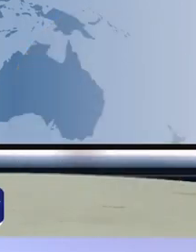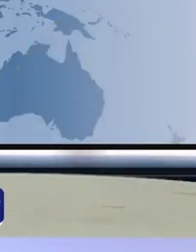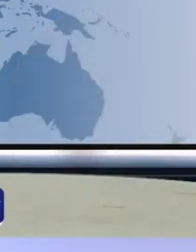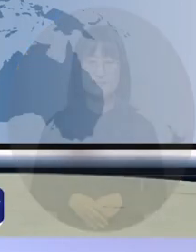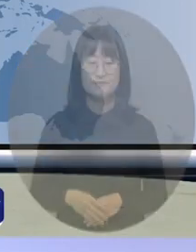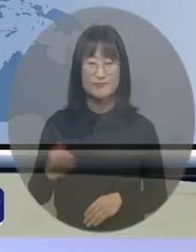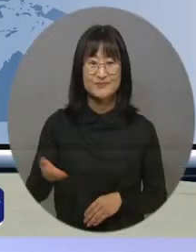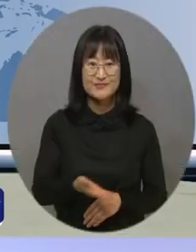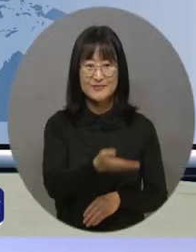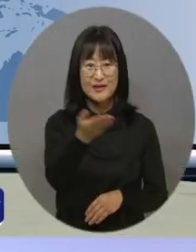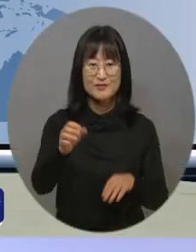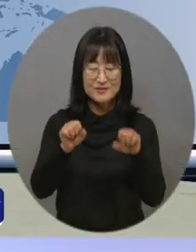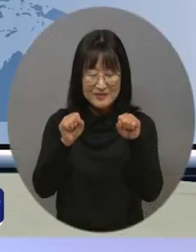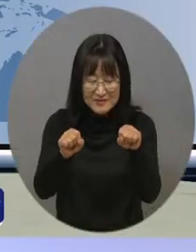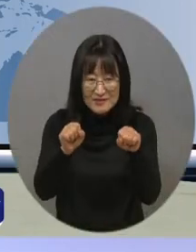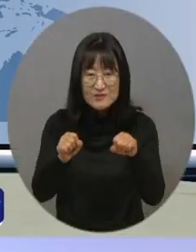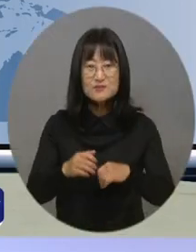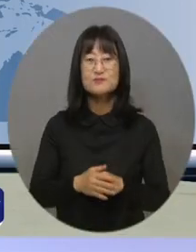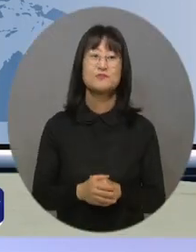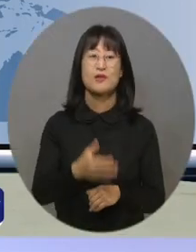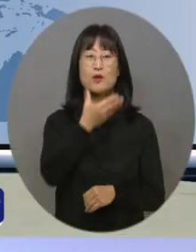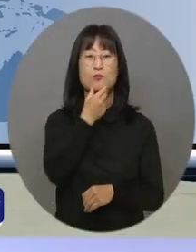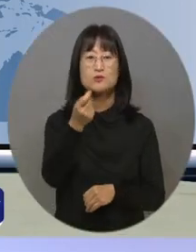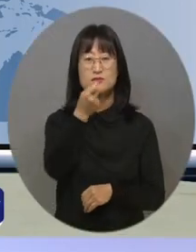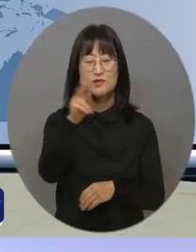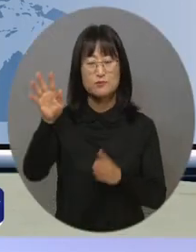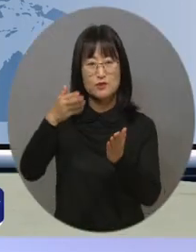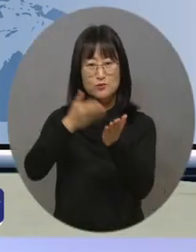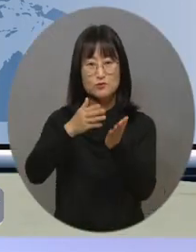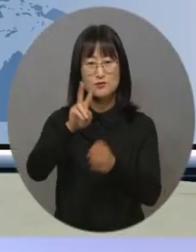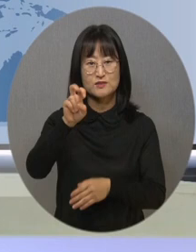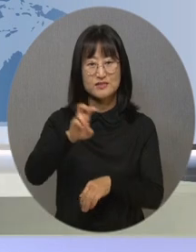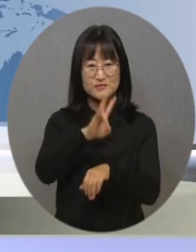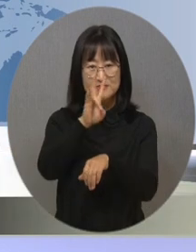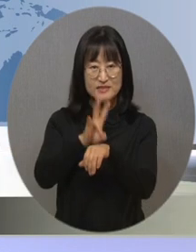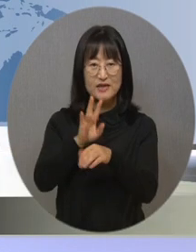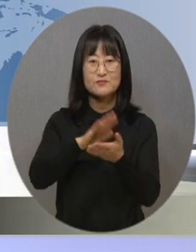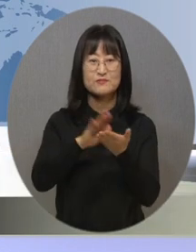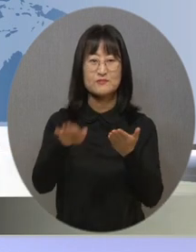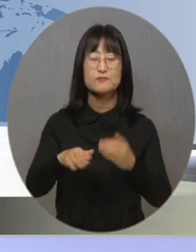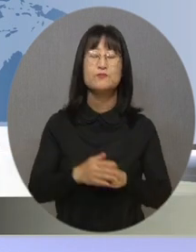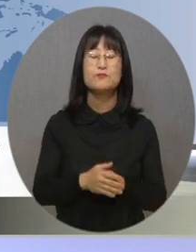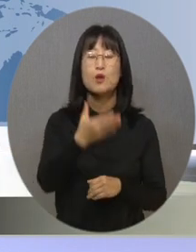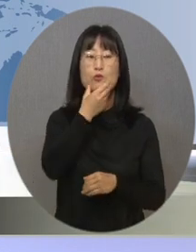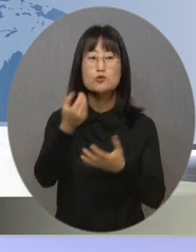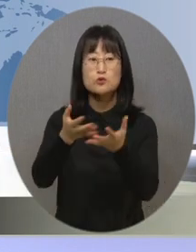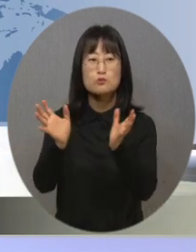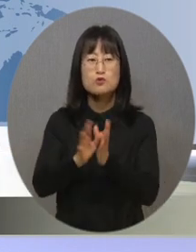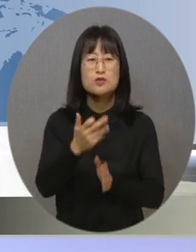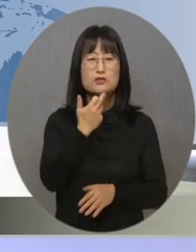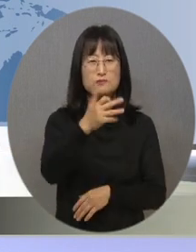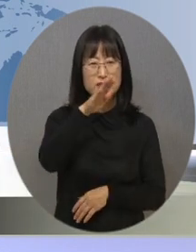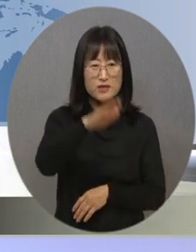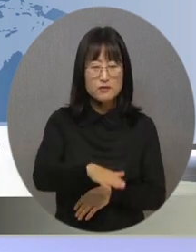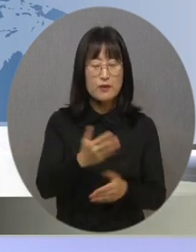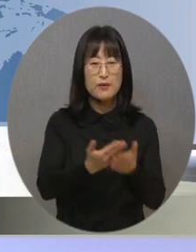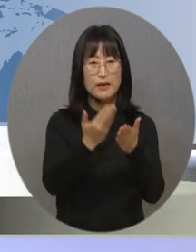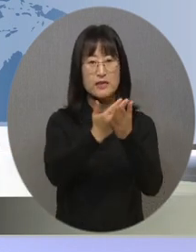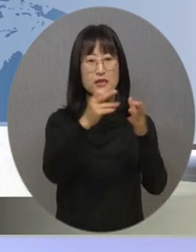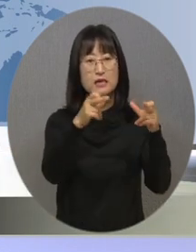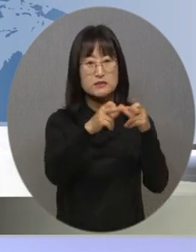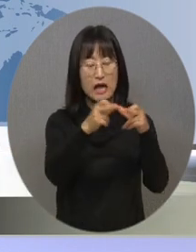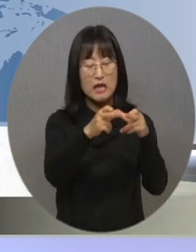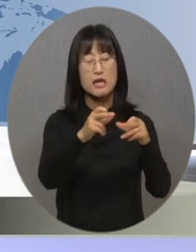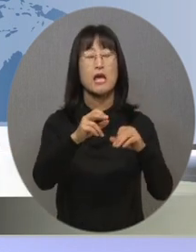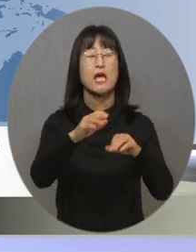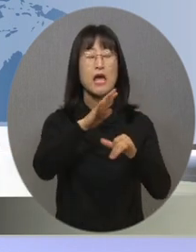시청자 여러분 안녕하십니까 WBC 복지 T 뉴스 24입니다 보건 복지부는 만 18세미만 발달장애 아동의